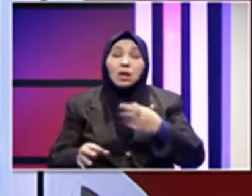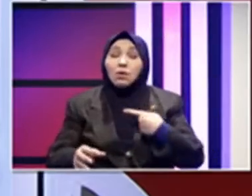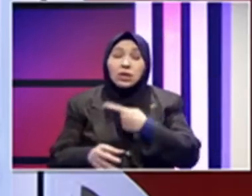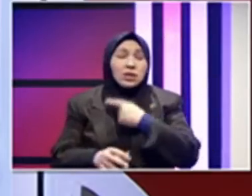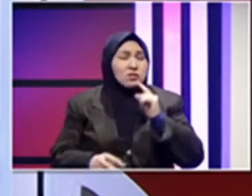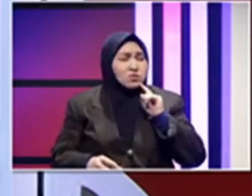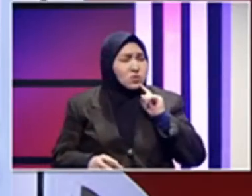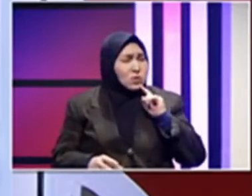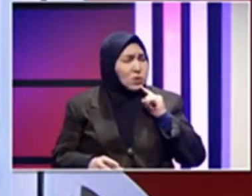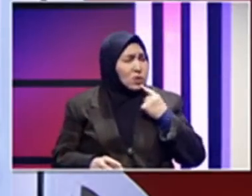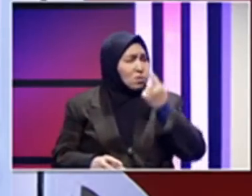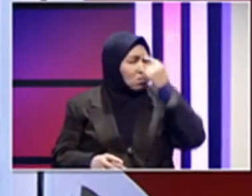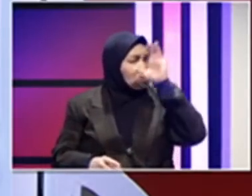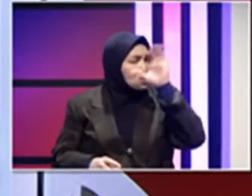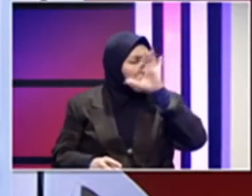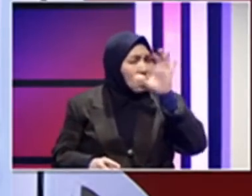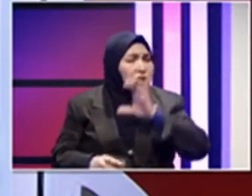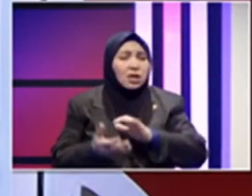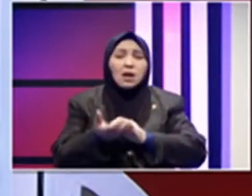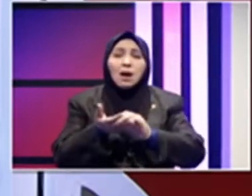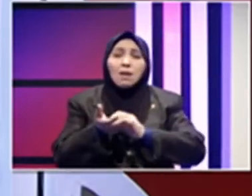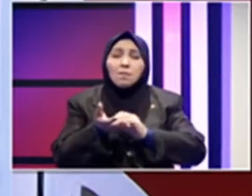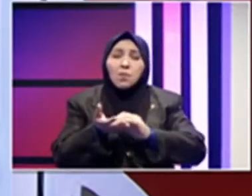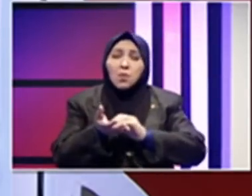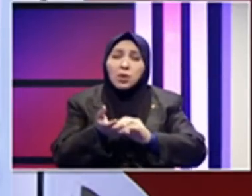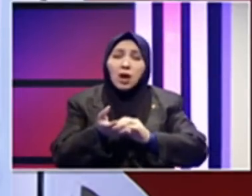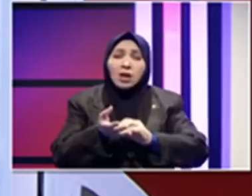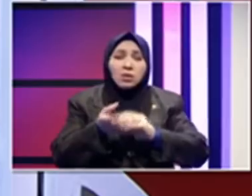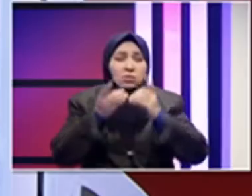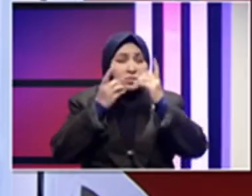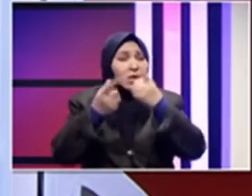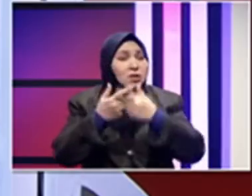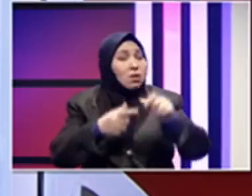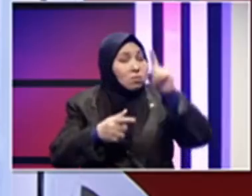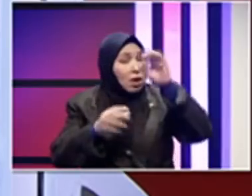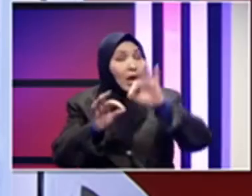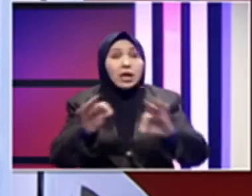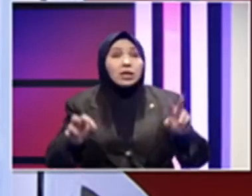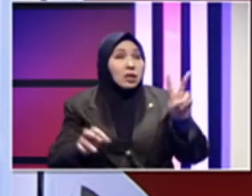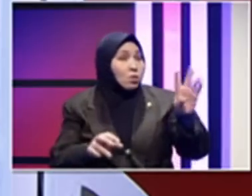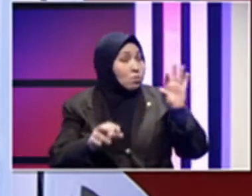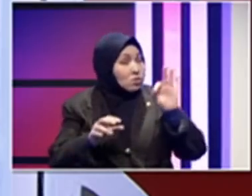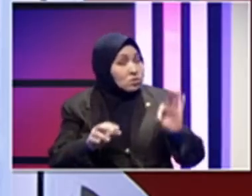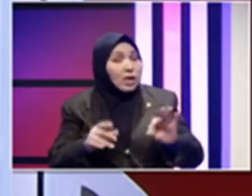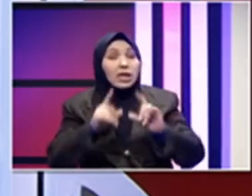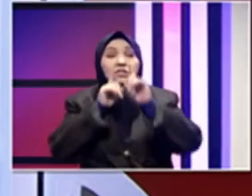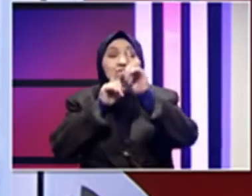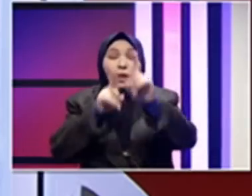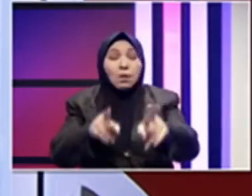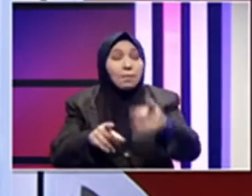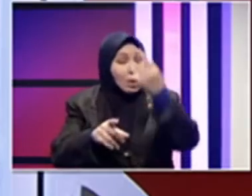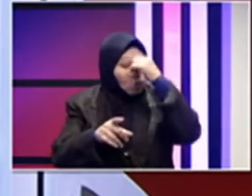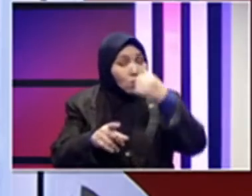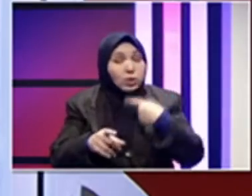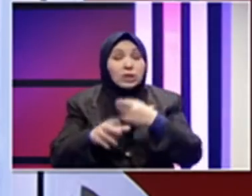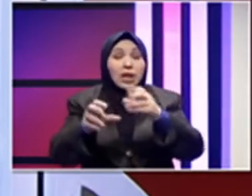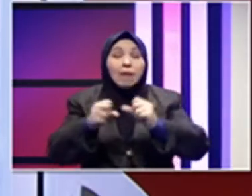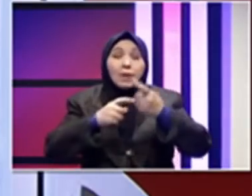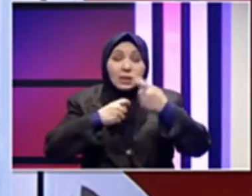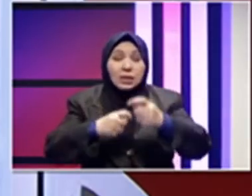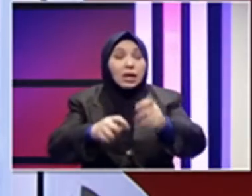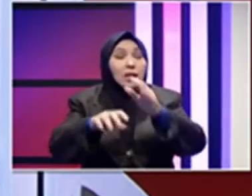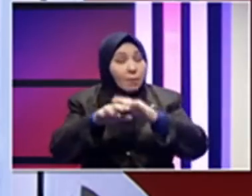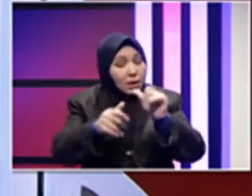serius untuk mencari keampunan Allah? Masya-Allah. Ayat yang ke-29 adalah jawapan untuk kita ambil tindakan pada setiap